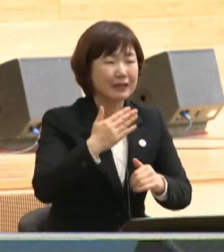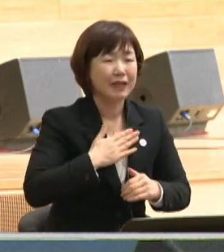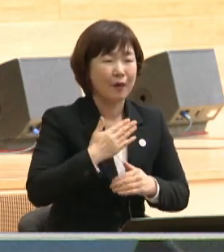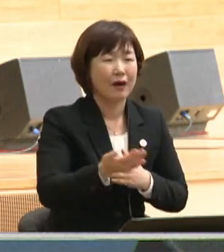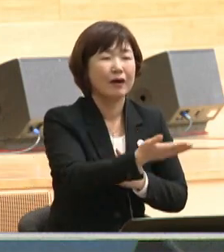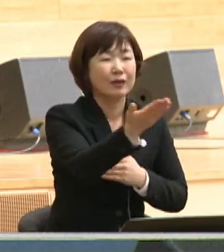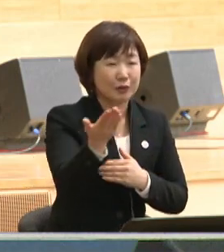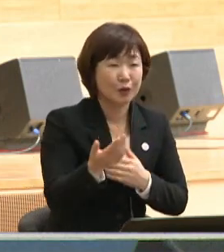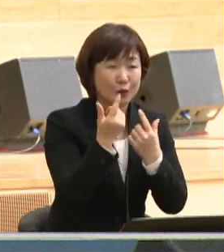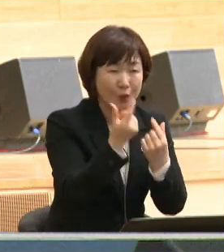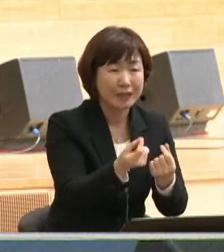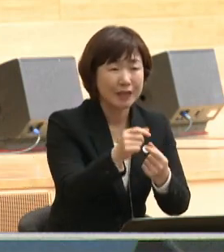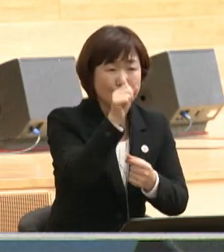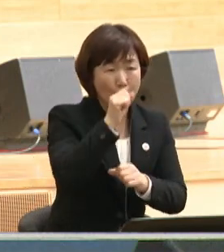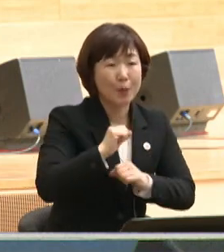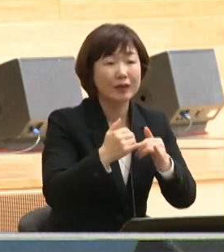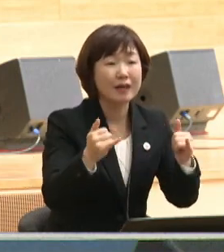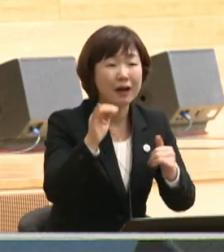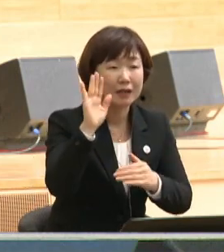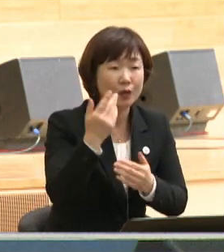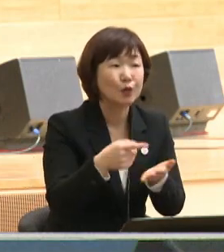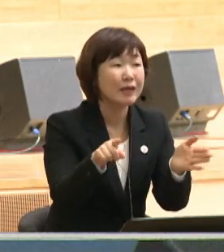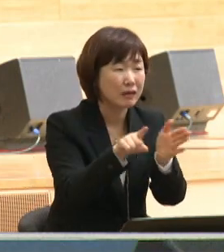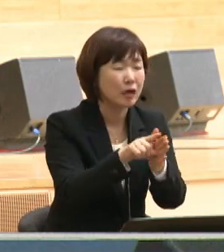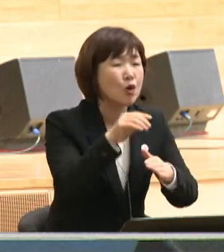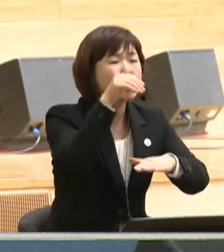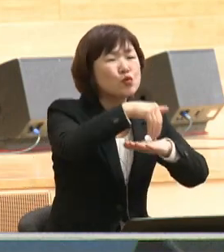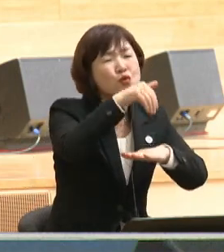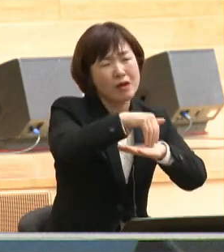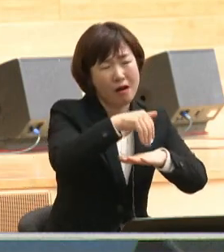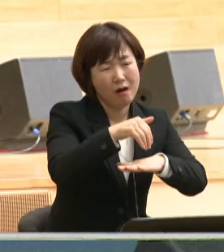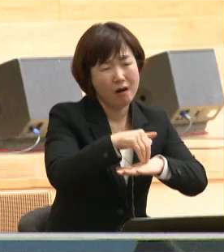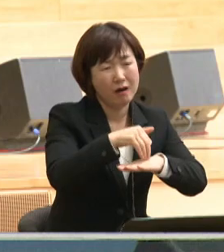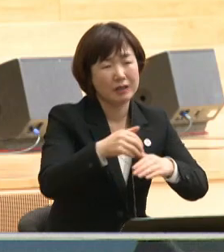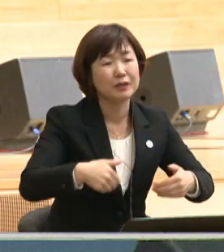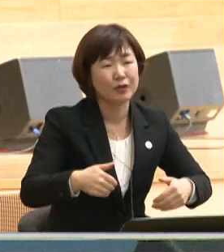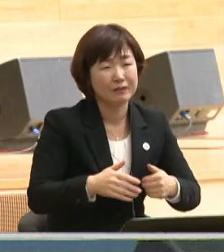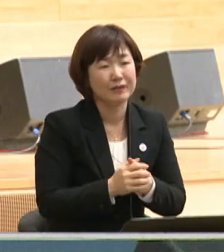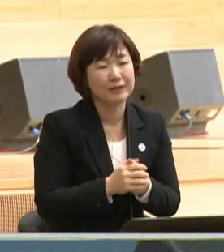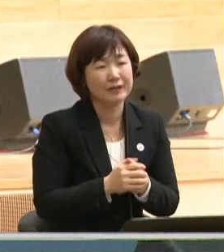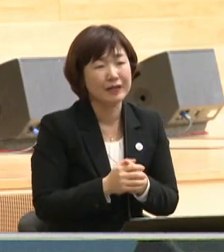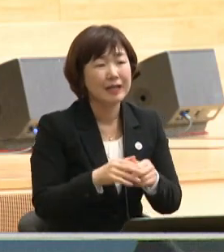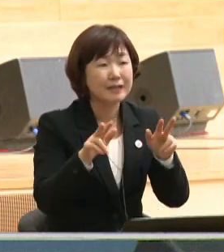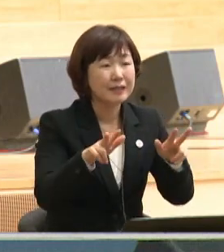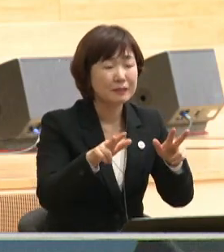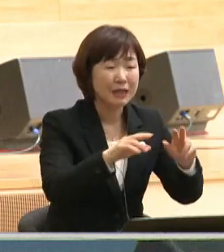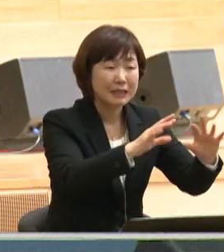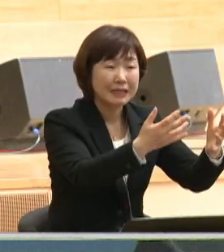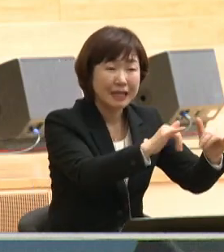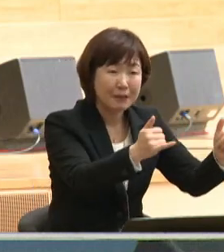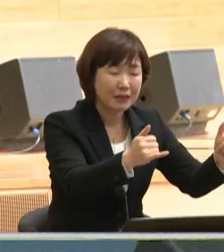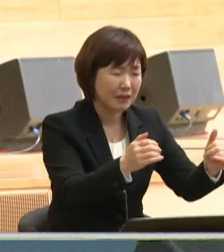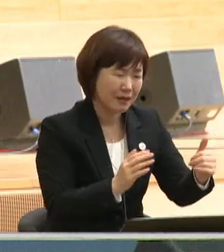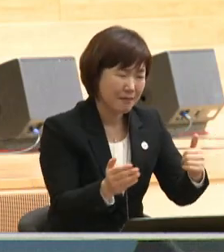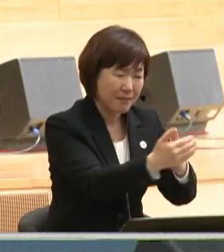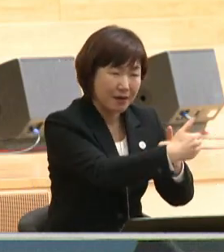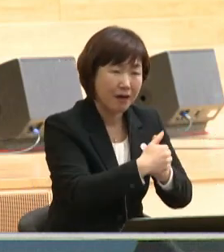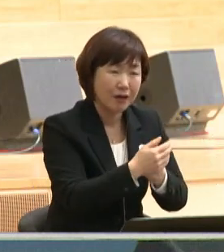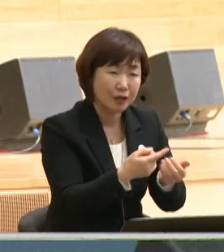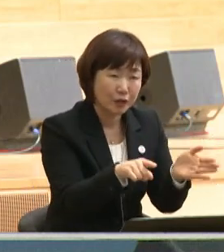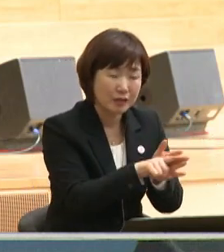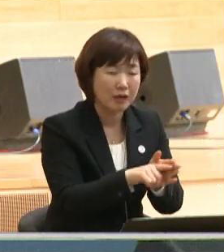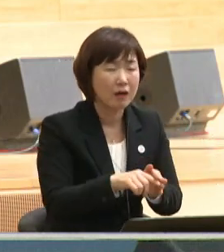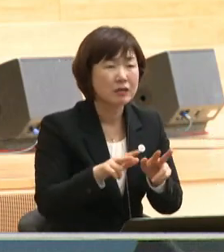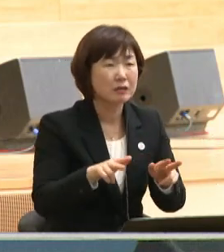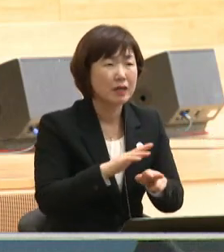좋은 병사가 되기 위해서는 훈련의 시간이 필요하다는 것입니다 지금을 세상에 있는 사람들을 얻기 위하여 우리가